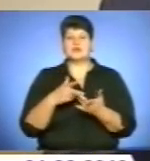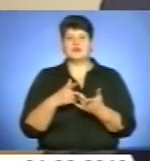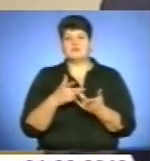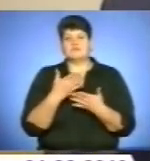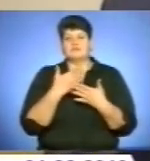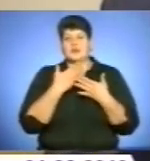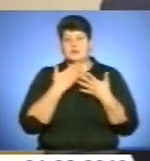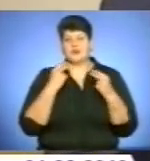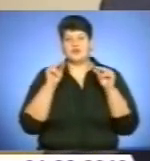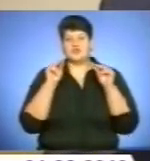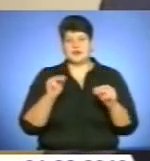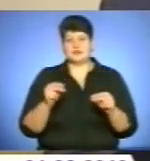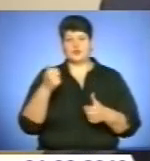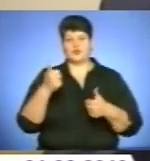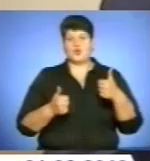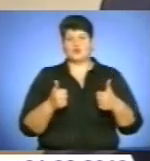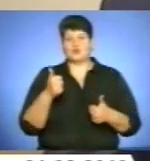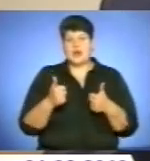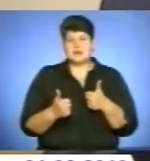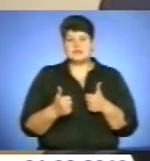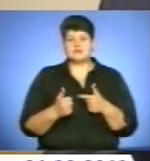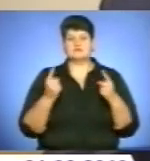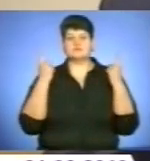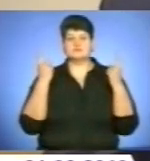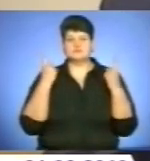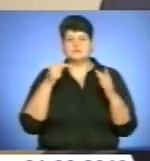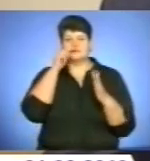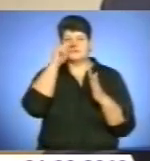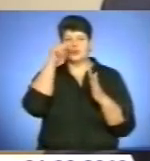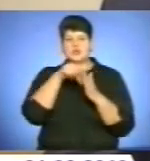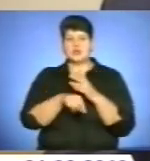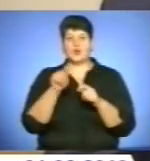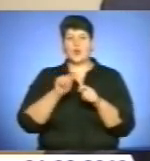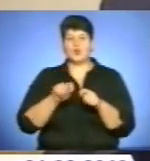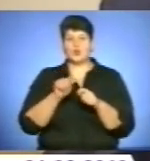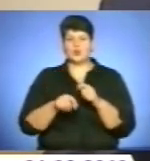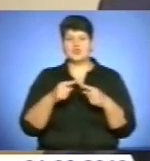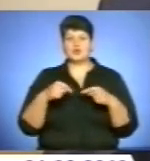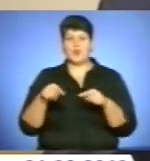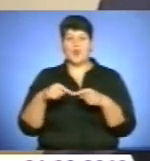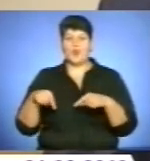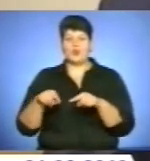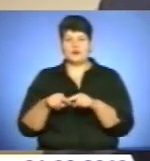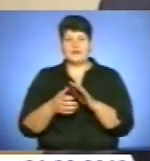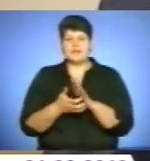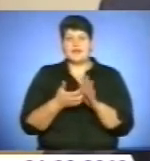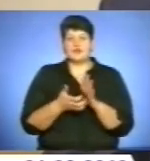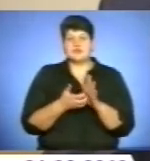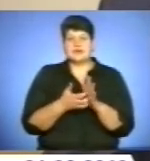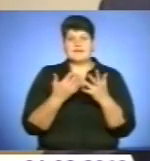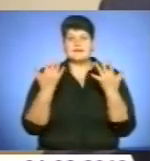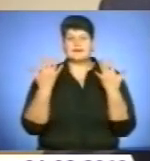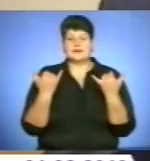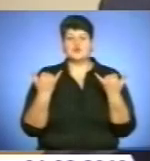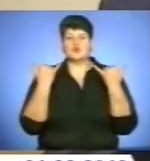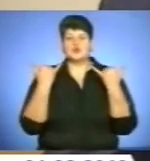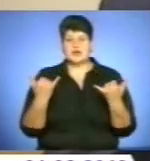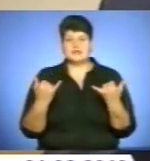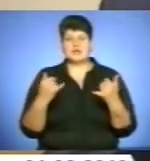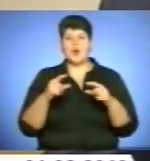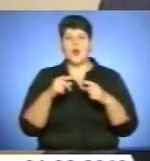конкуренції. Надмірне втручання контролюючих органів. Недостатня кількість сучасних об'єктів